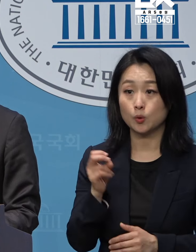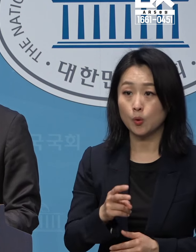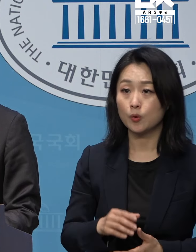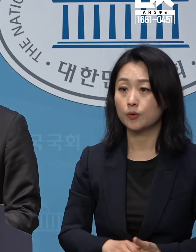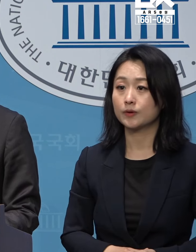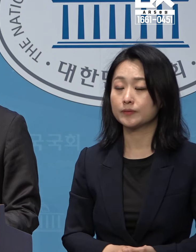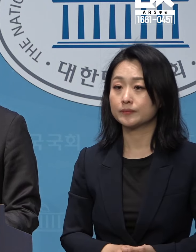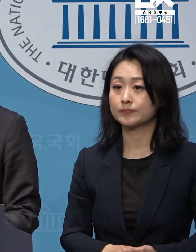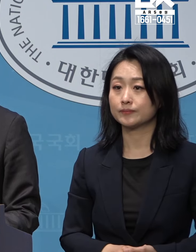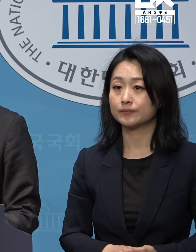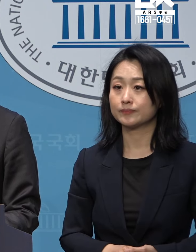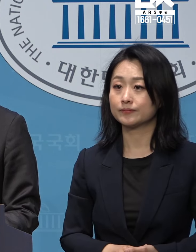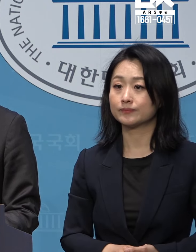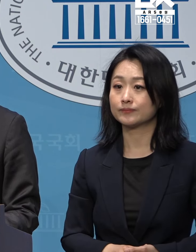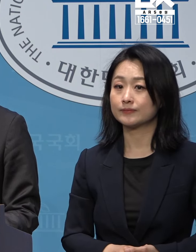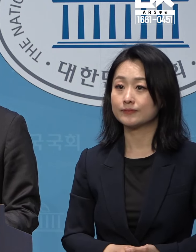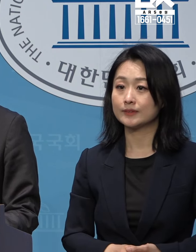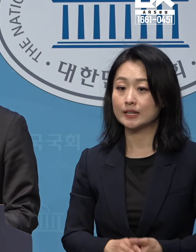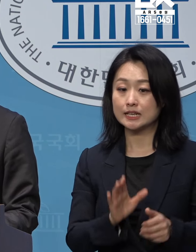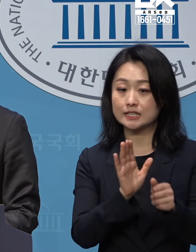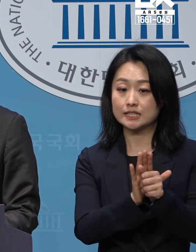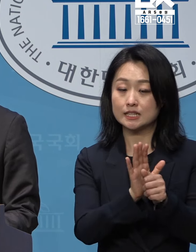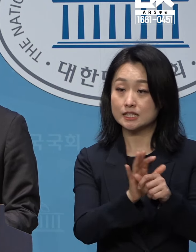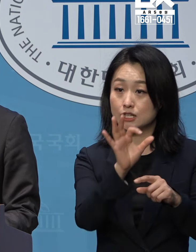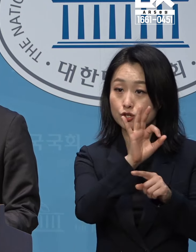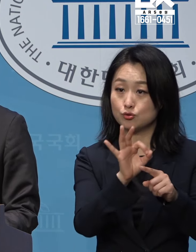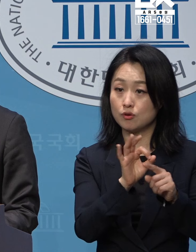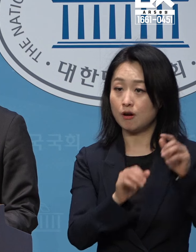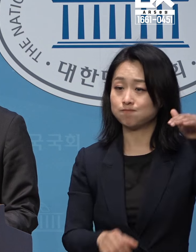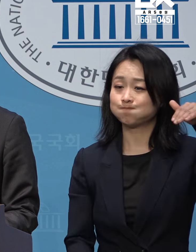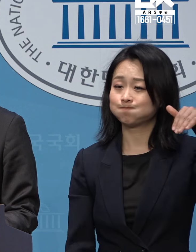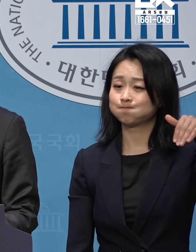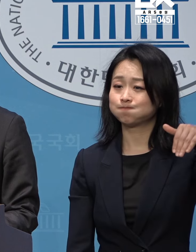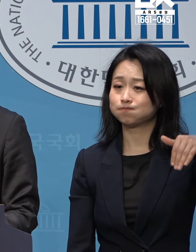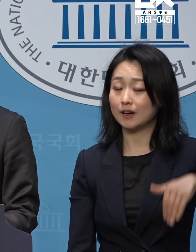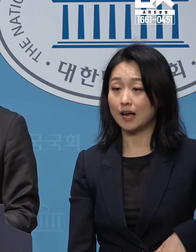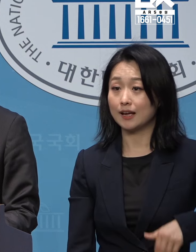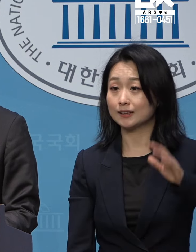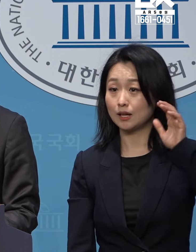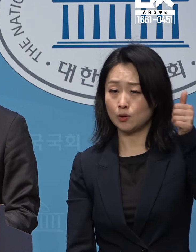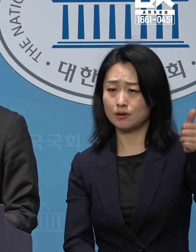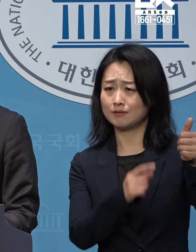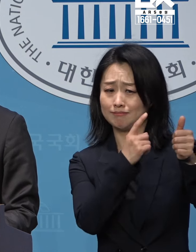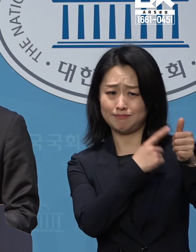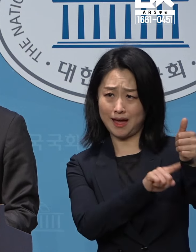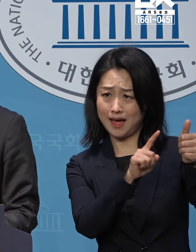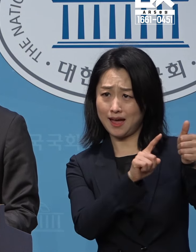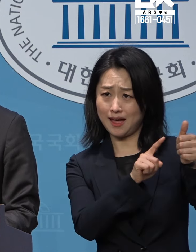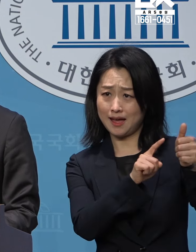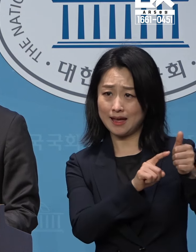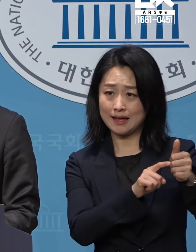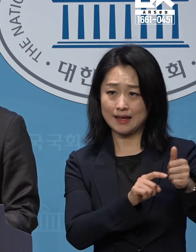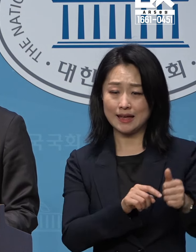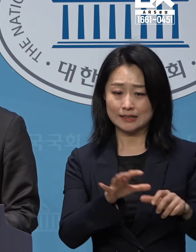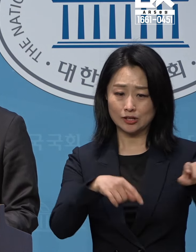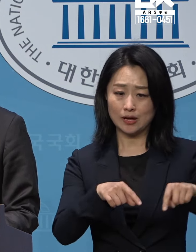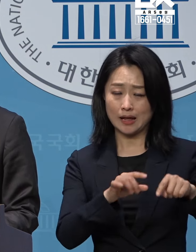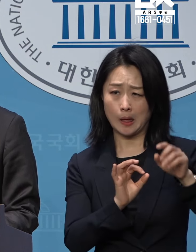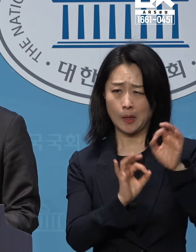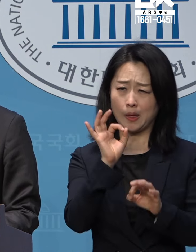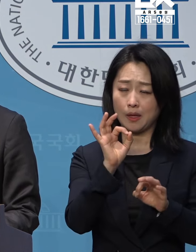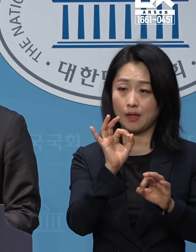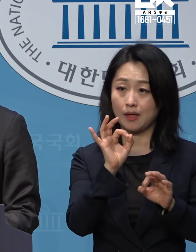나섰습니다. 나날이 지지율이 추락하는 윤석열 정부의 무능과 실정을